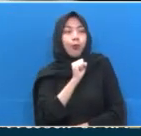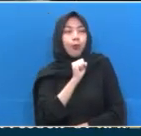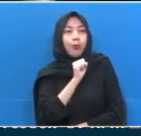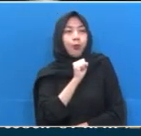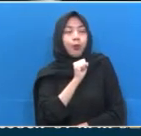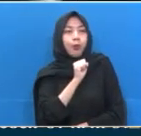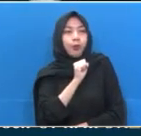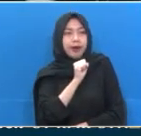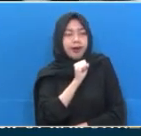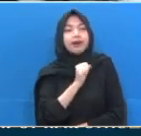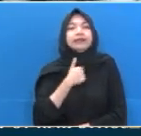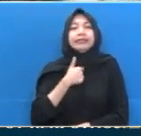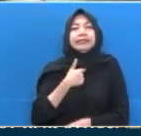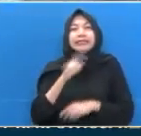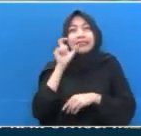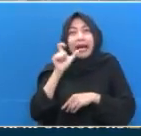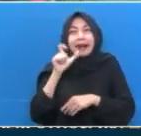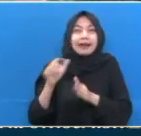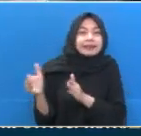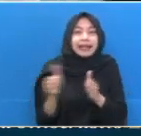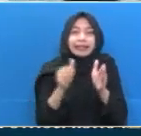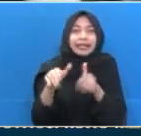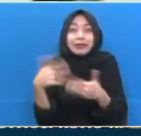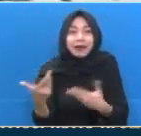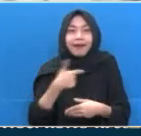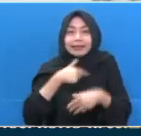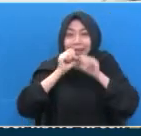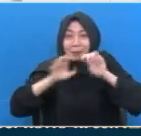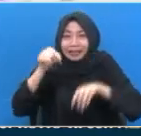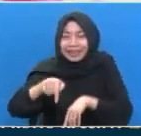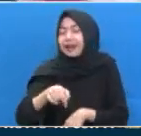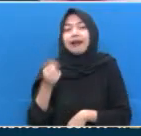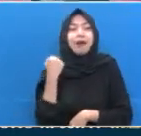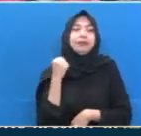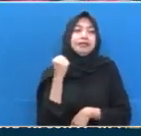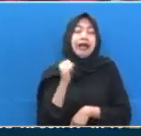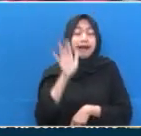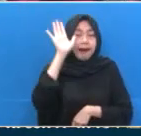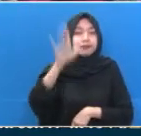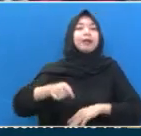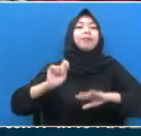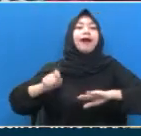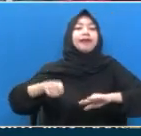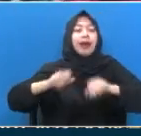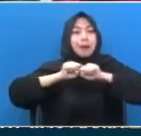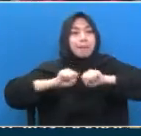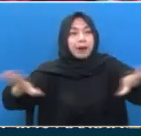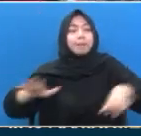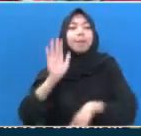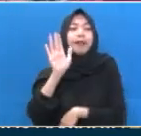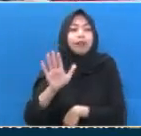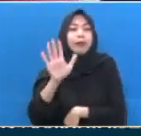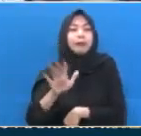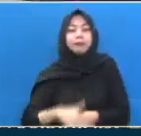strateginya Seperti apa mungkin saya belum bisa sampaikan ya karena itu biar nanti di pengadilan kalau saya sampaikan sekarang